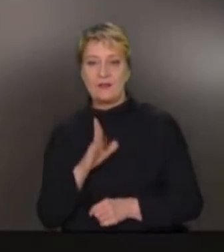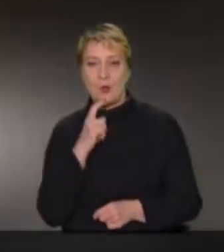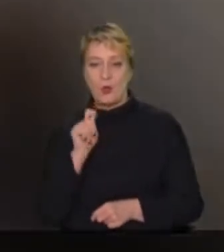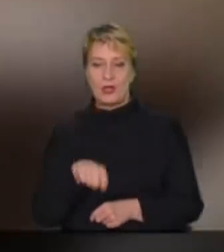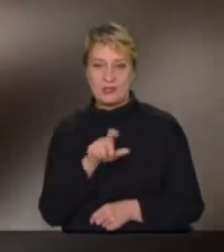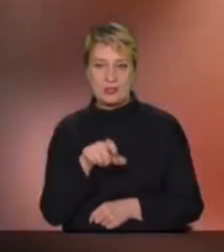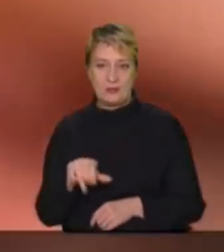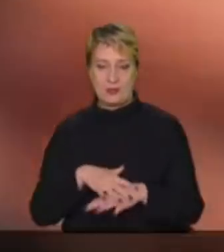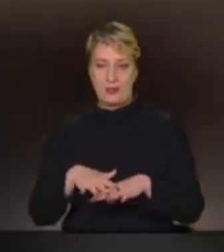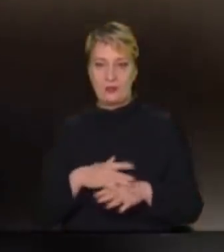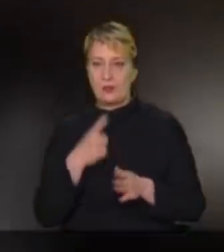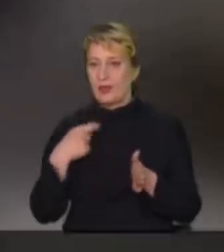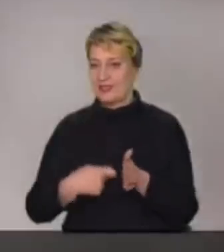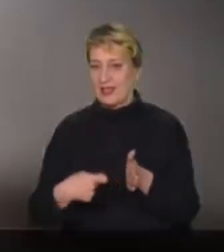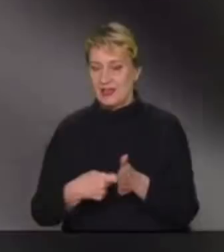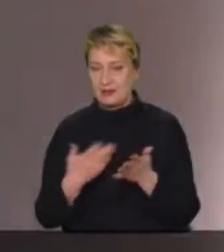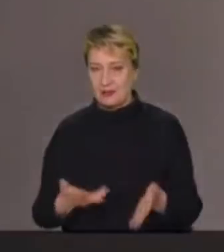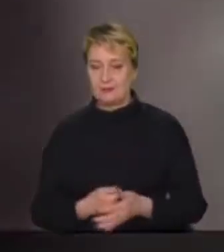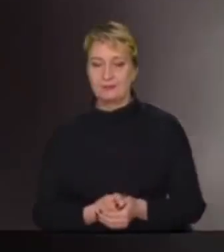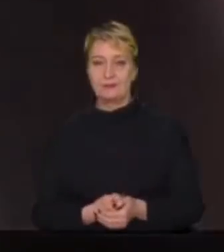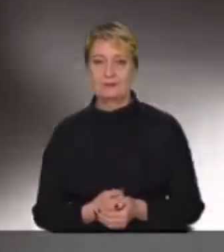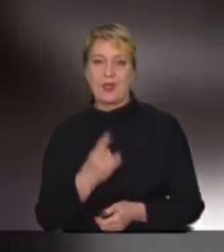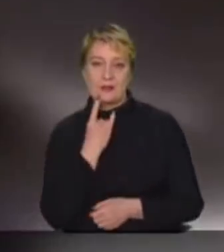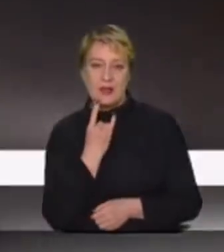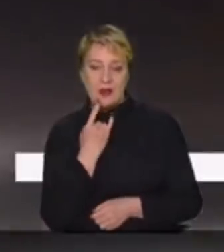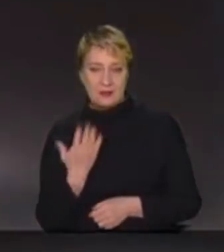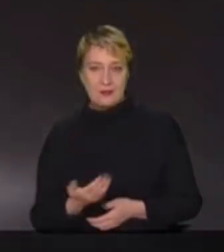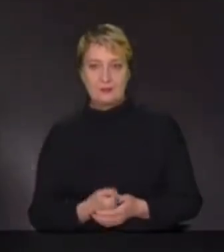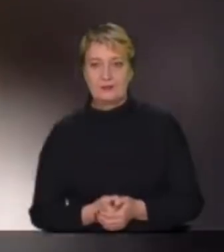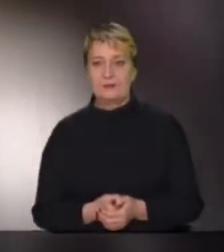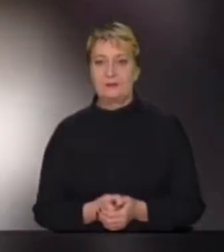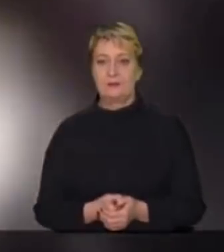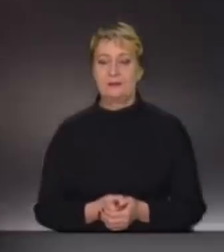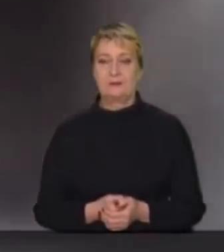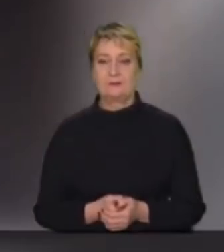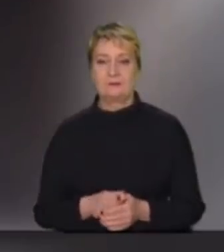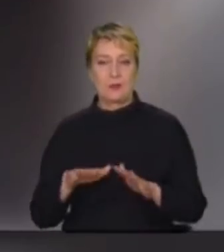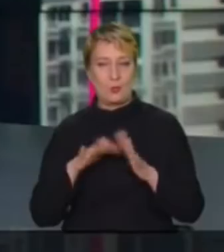что-нибудь? Зарядка. Еще одна. Тут телефоны, заряды, туча.